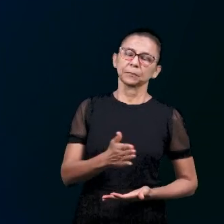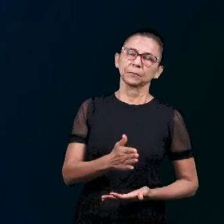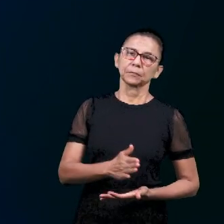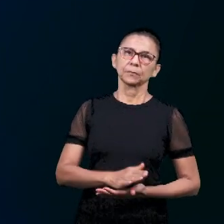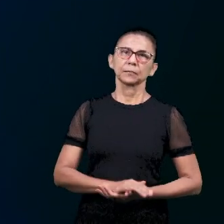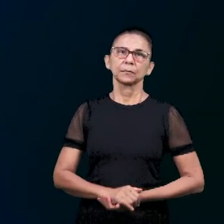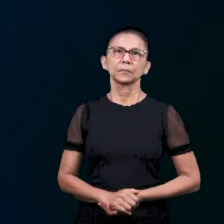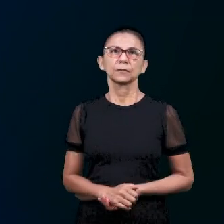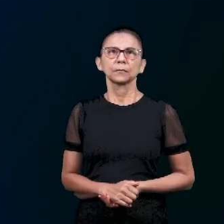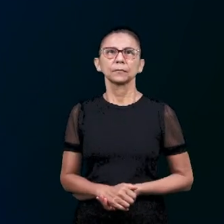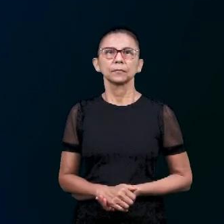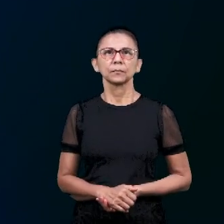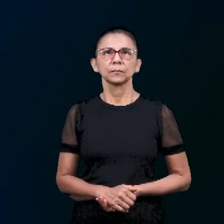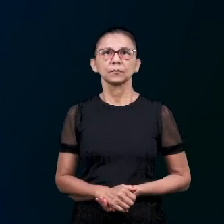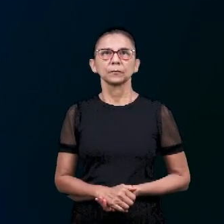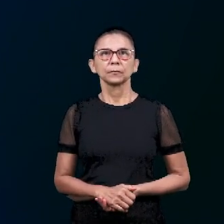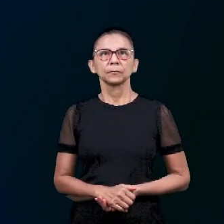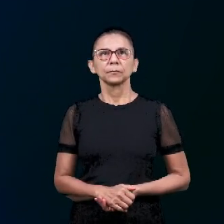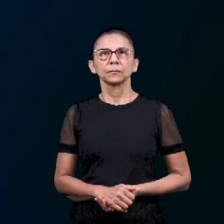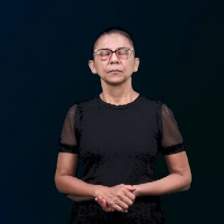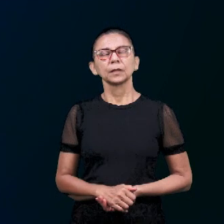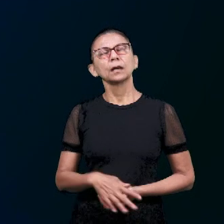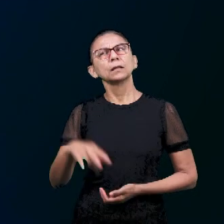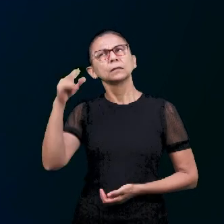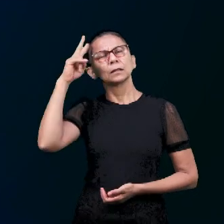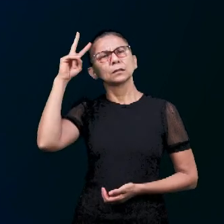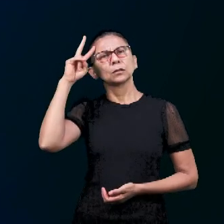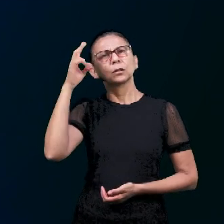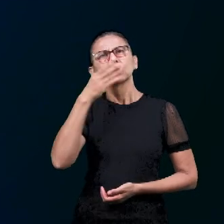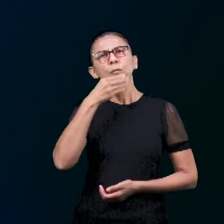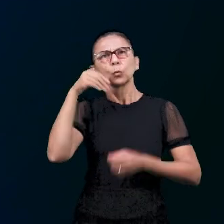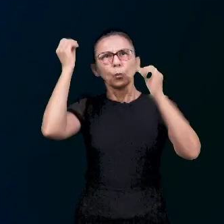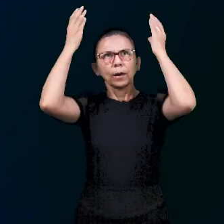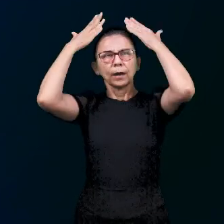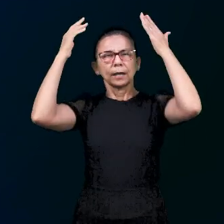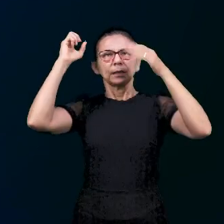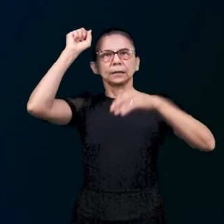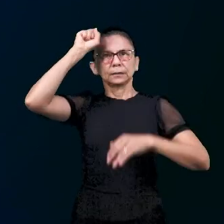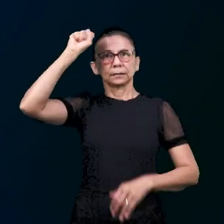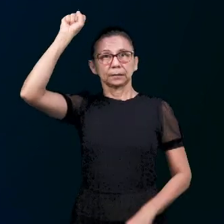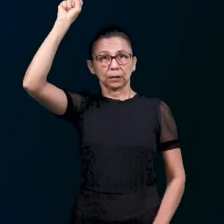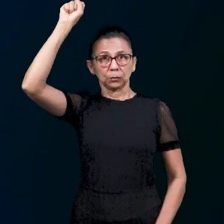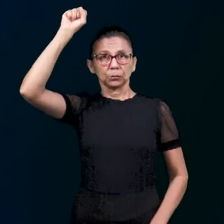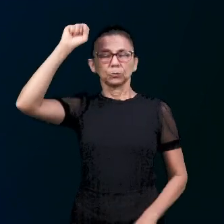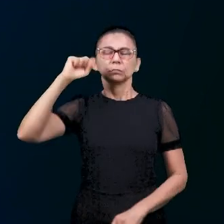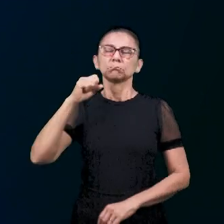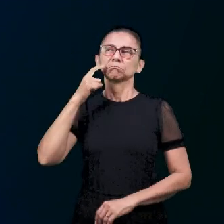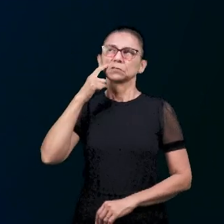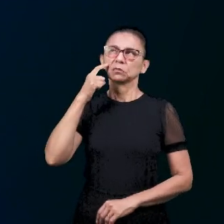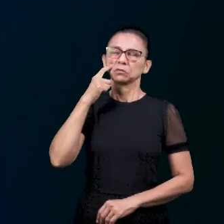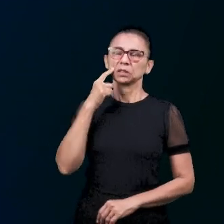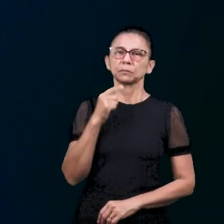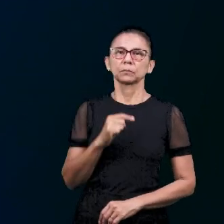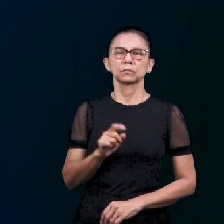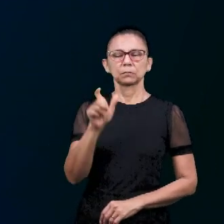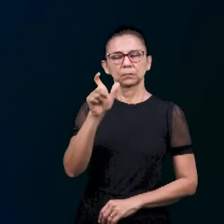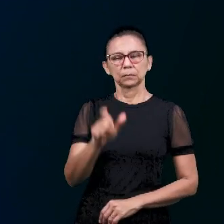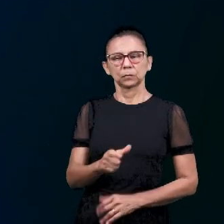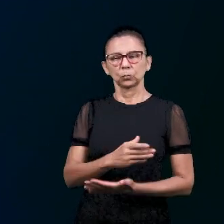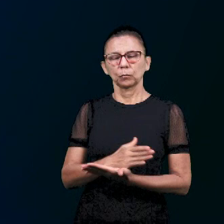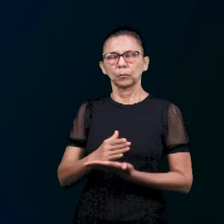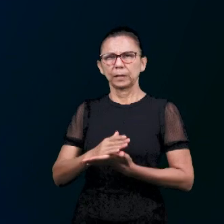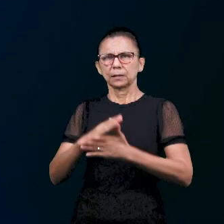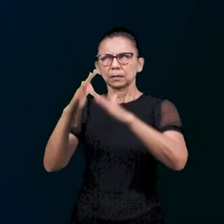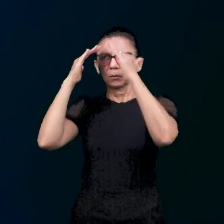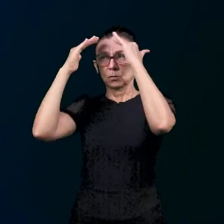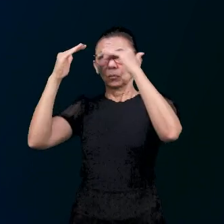dans l'histoire de Saül, où quand il commence à désobéir l'ordonnance du Seigneur,